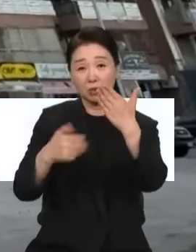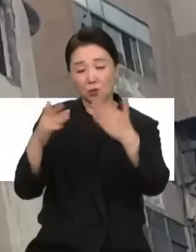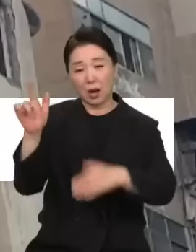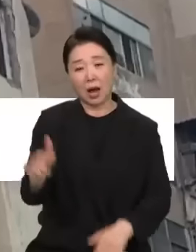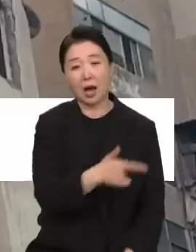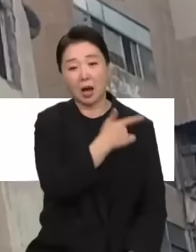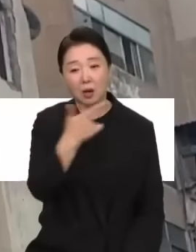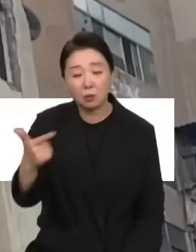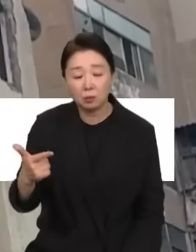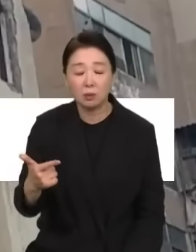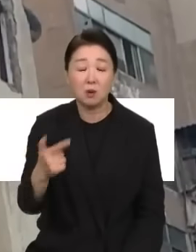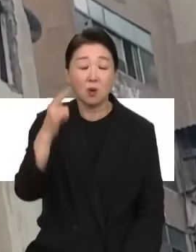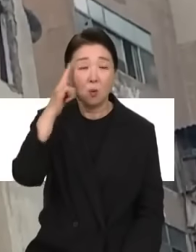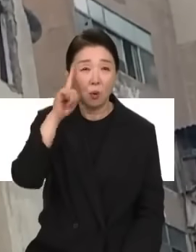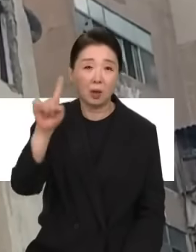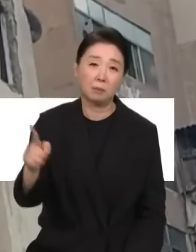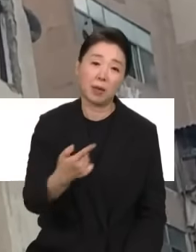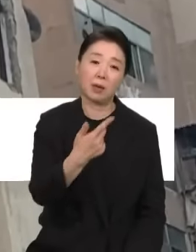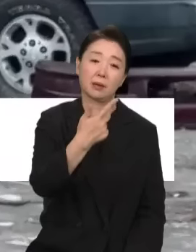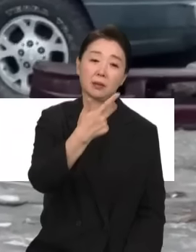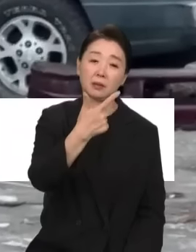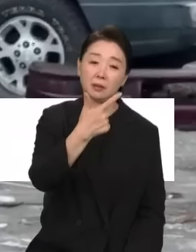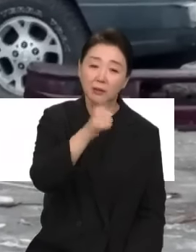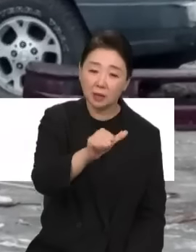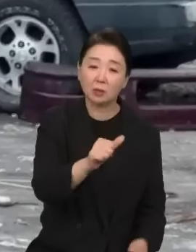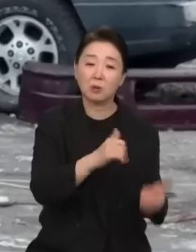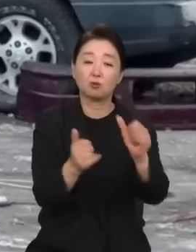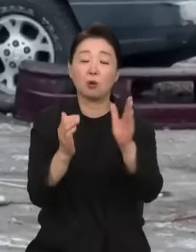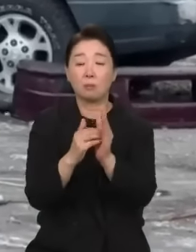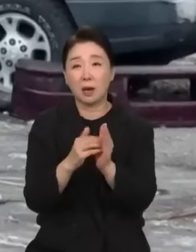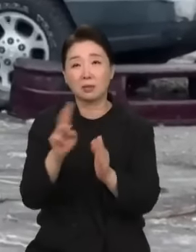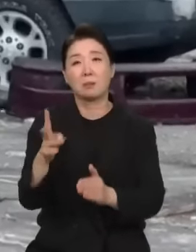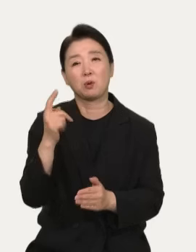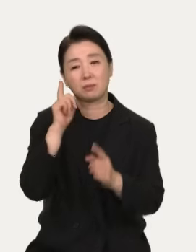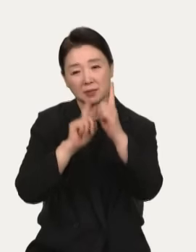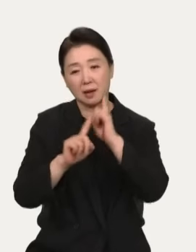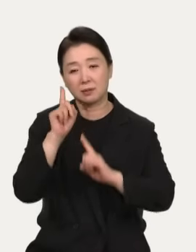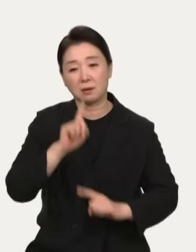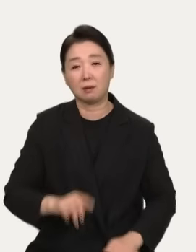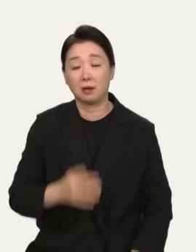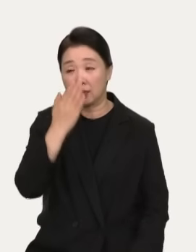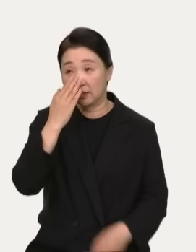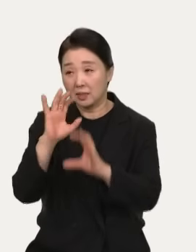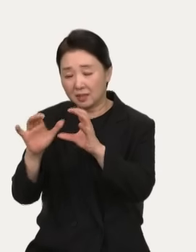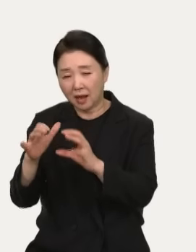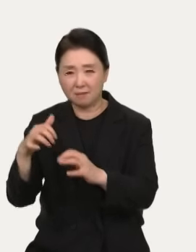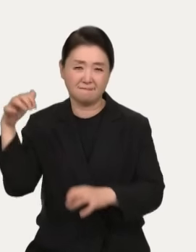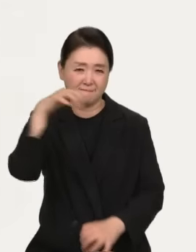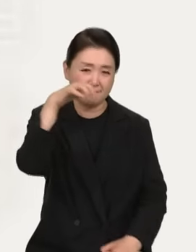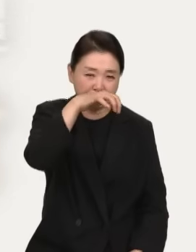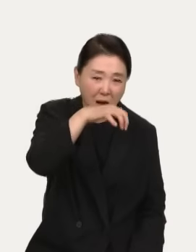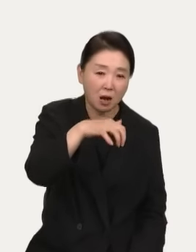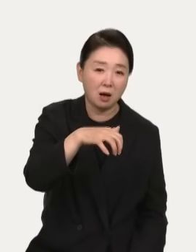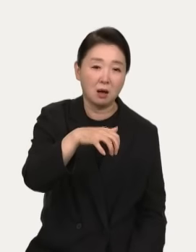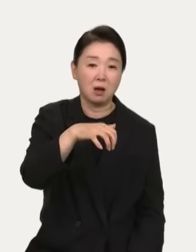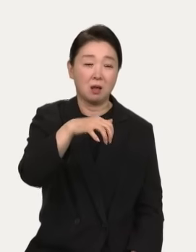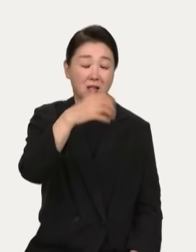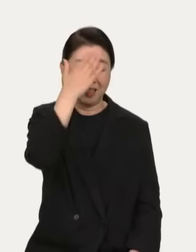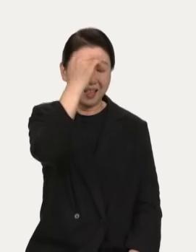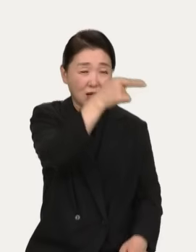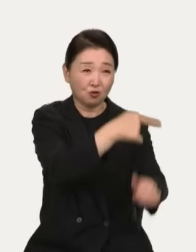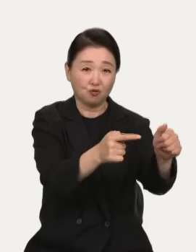동안만 최소 105명이 숨지고 360여명이 다쳤습니다 이스라엘의 연은 작전에 순부 공백이 생긴